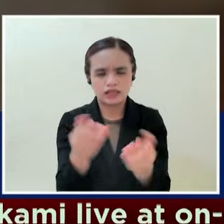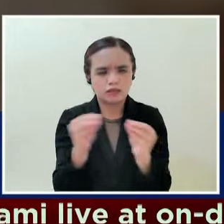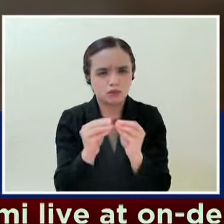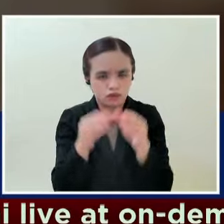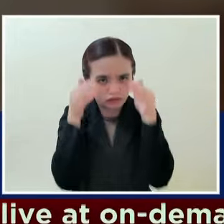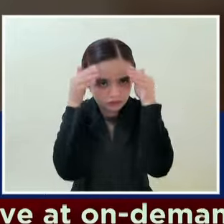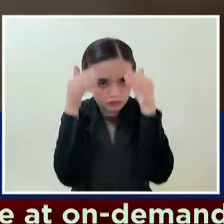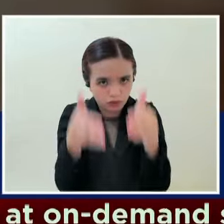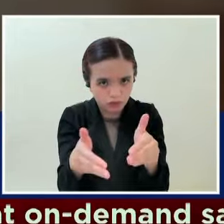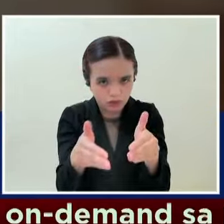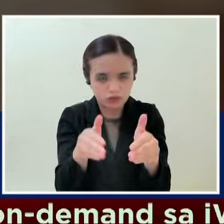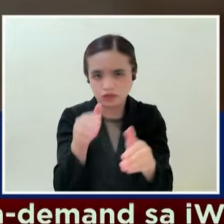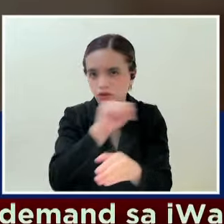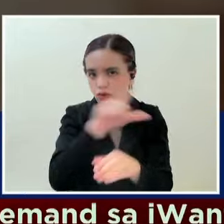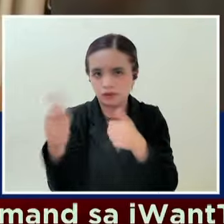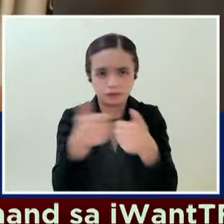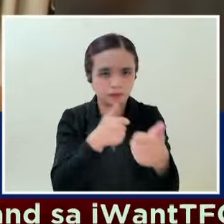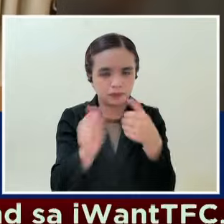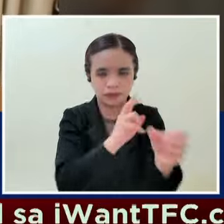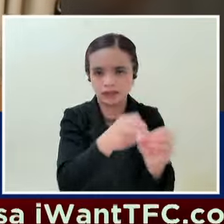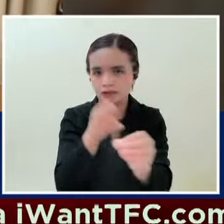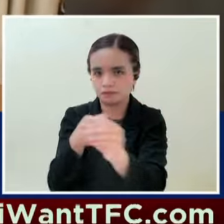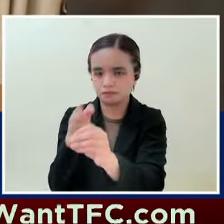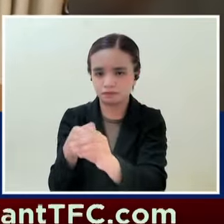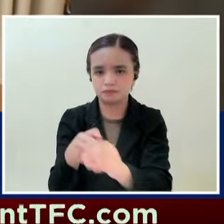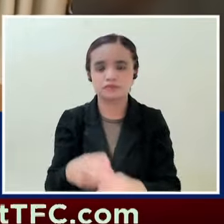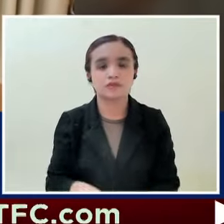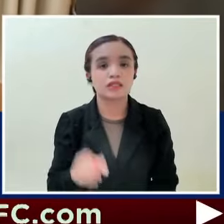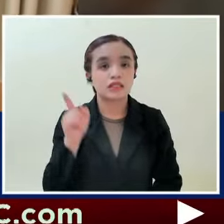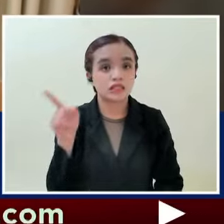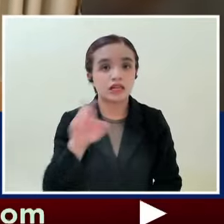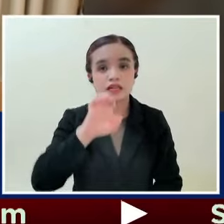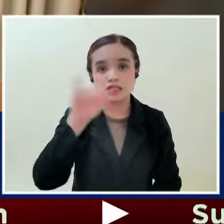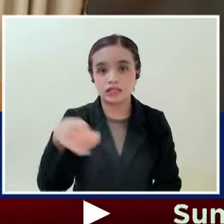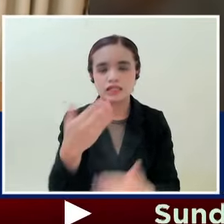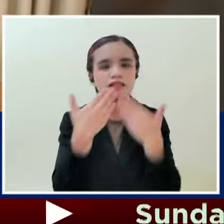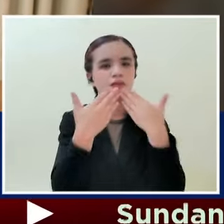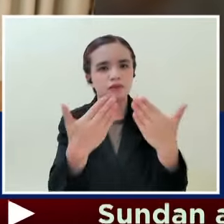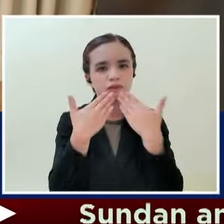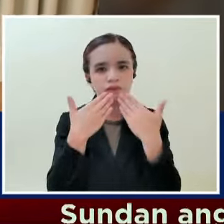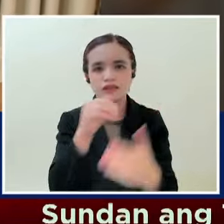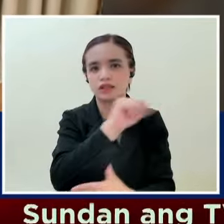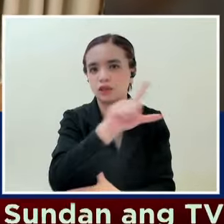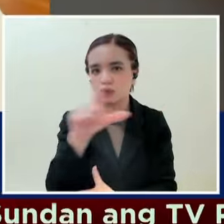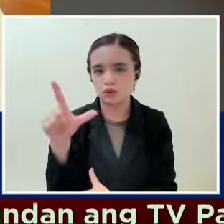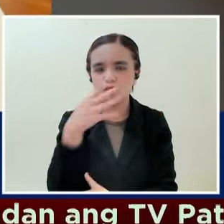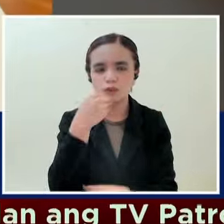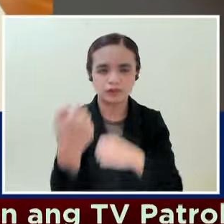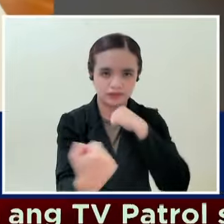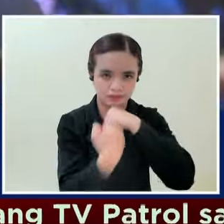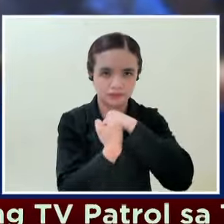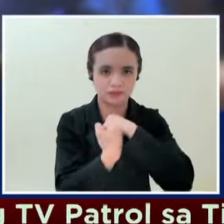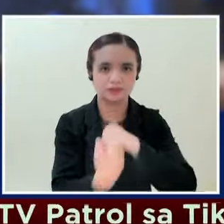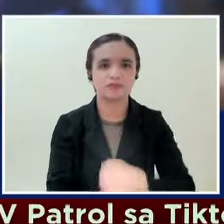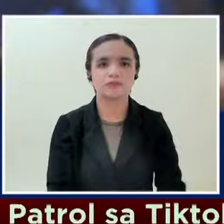bawat kompetisyong lalahukan. Nagpapasalamat din siya sa bawat taga-suporta.